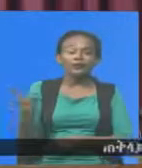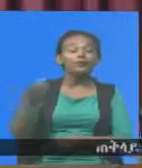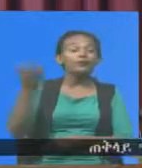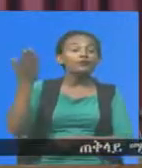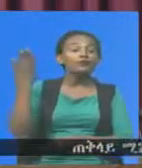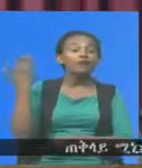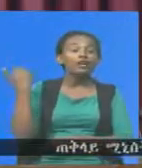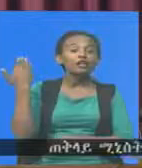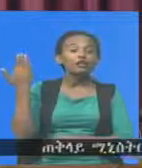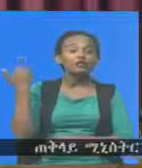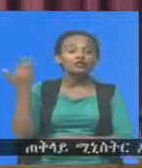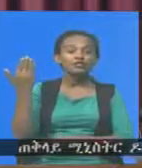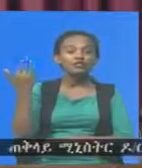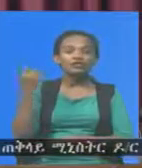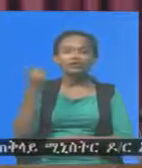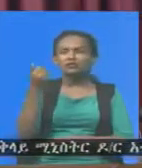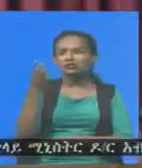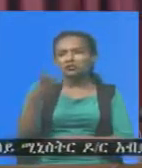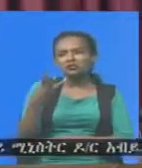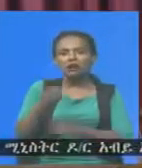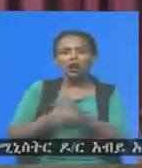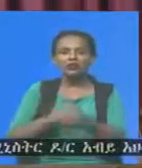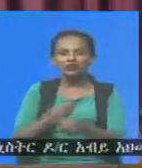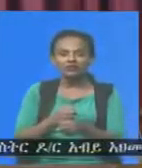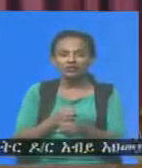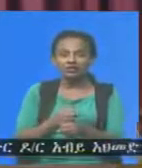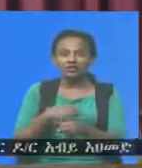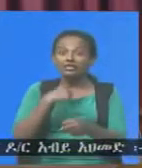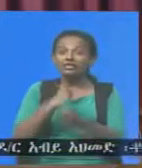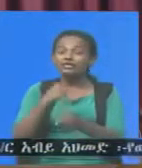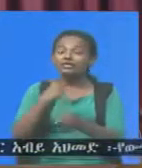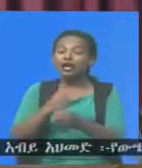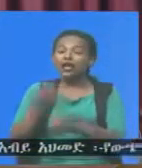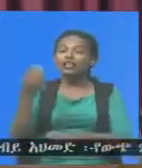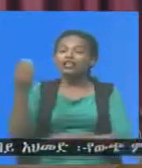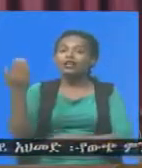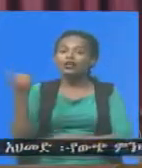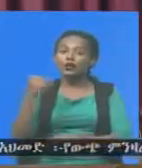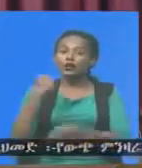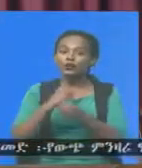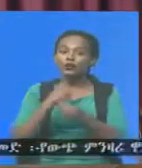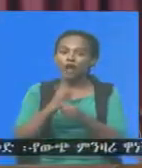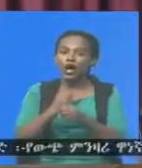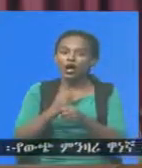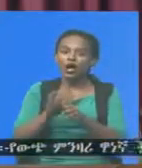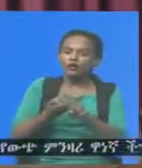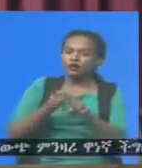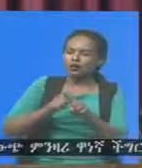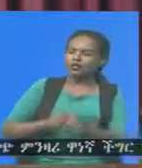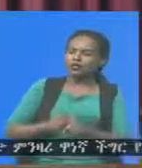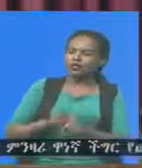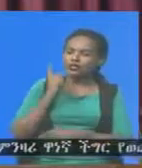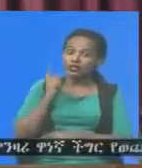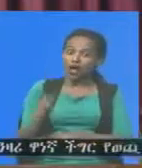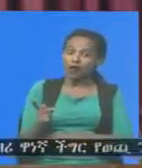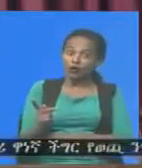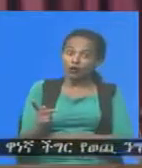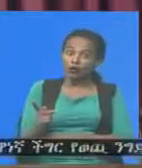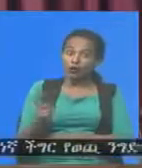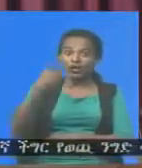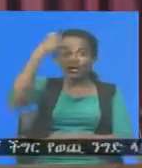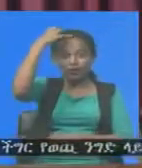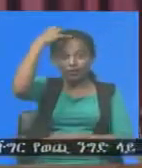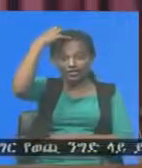ባለፉት ጥቂት አመታት ስንሰራ የነበረው ስራ መለስን ስንቃኝ